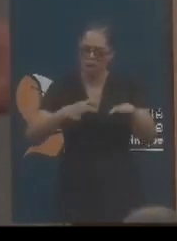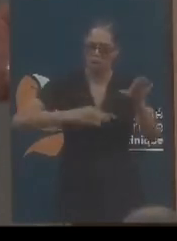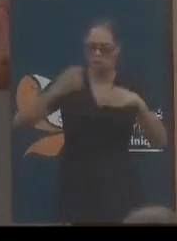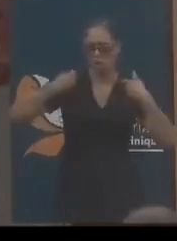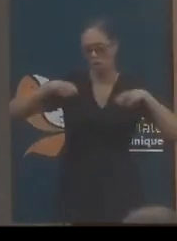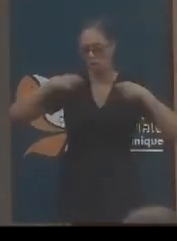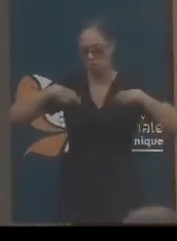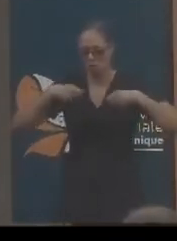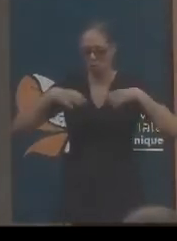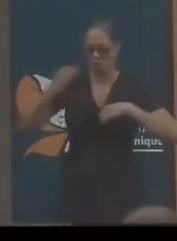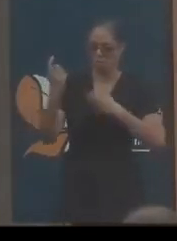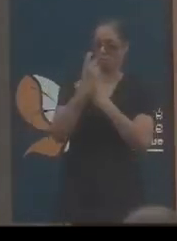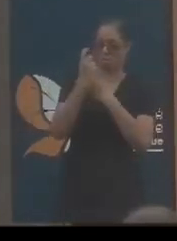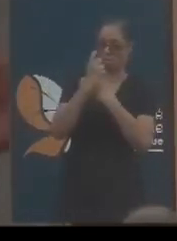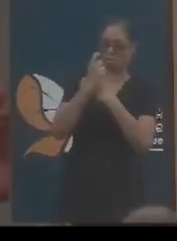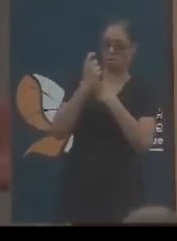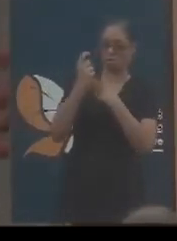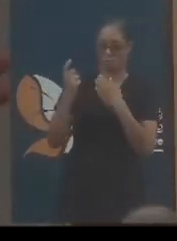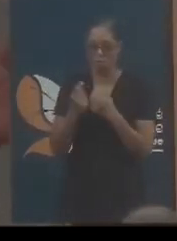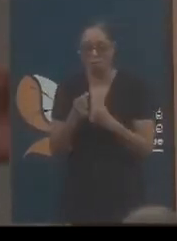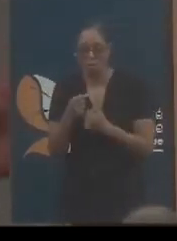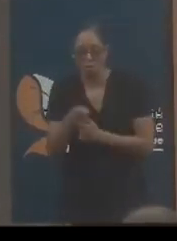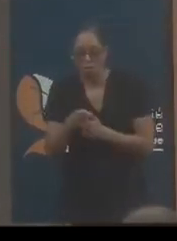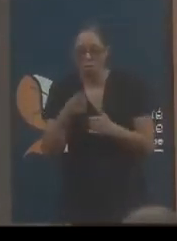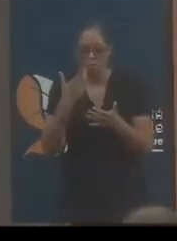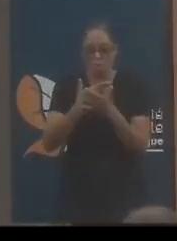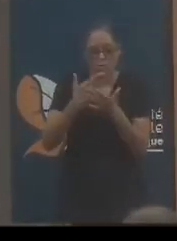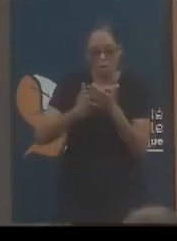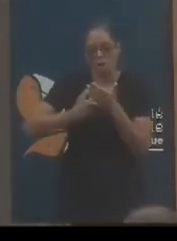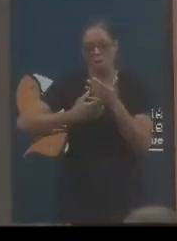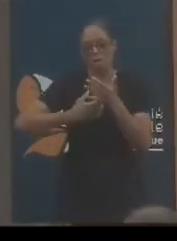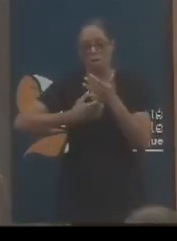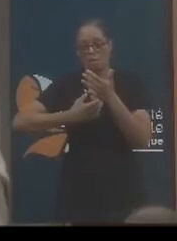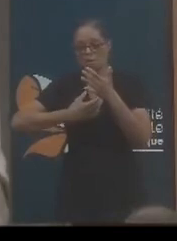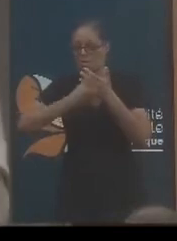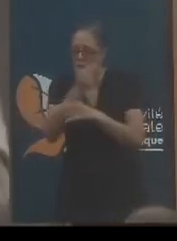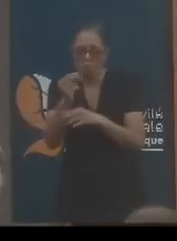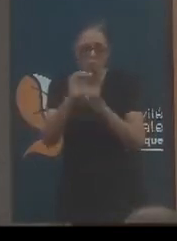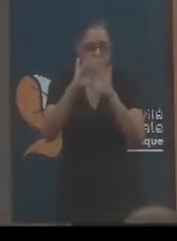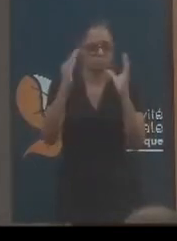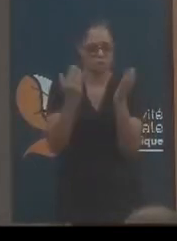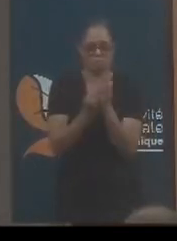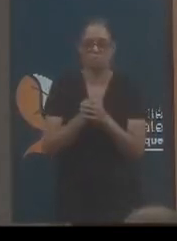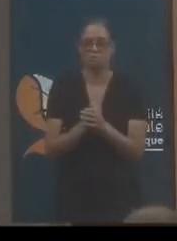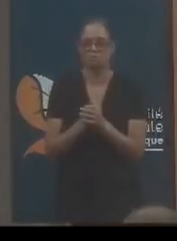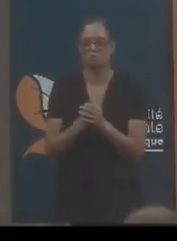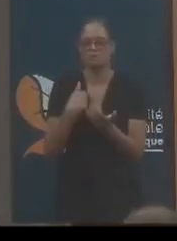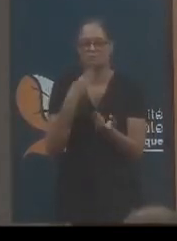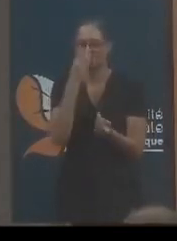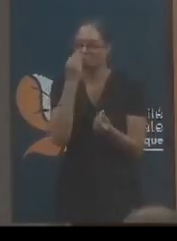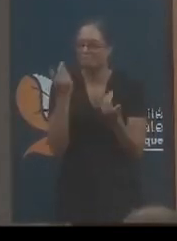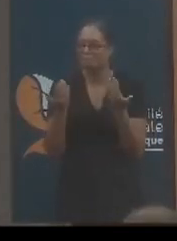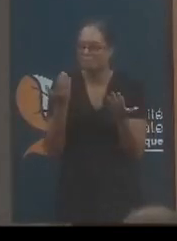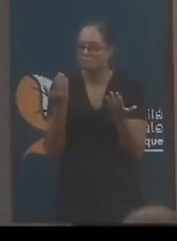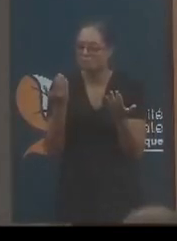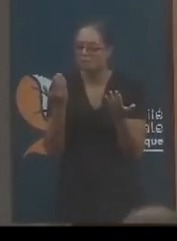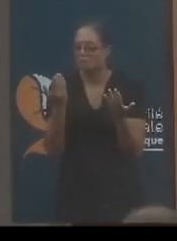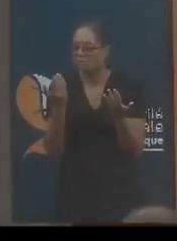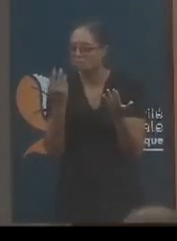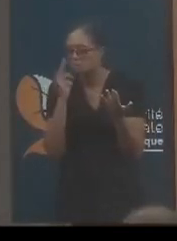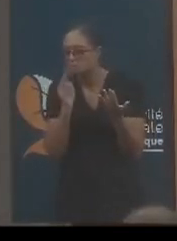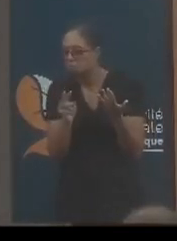d'argent, que c'était incroyablement grave, etc. J'ai le sentiment qu'il n'y a plus d'inondation à